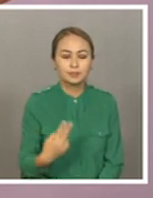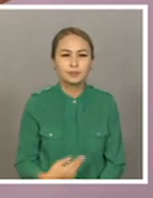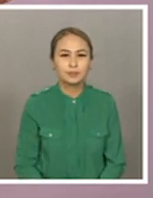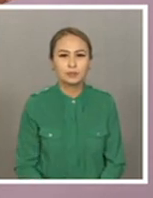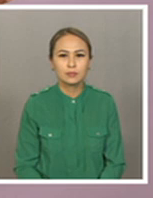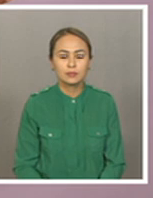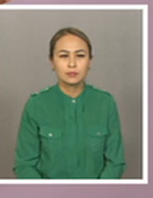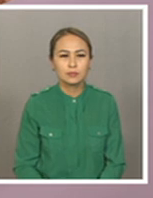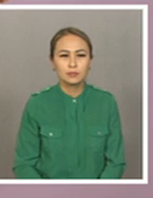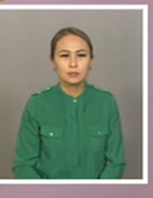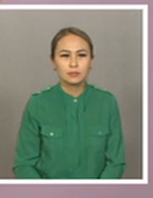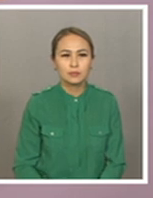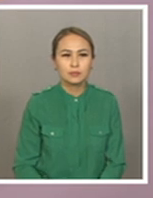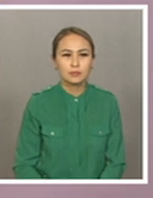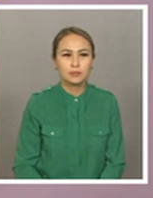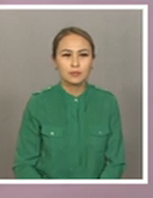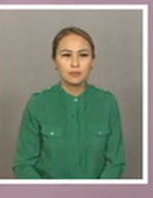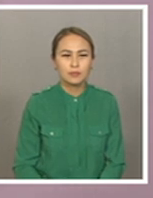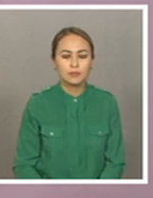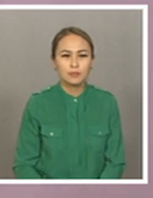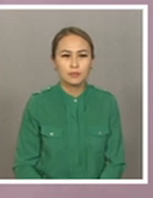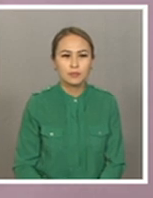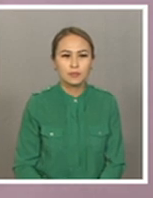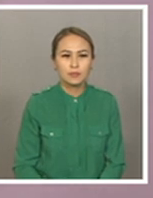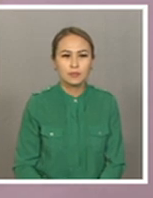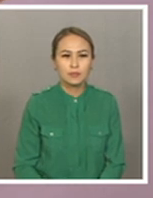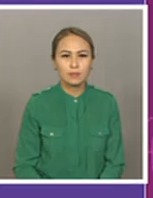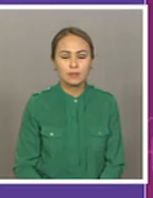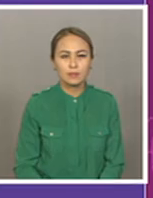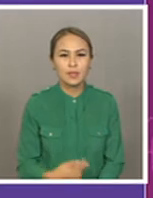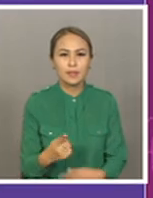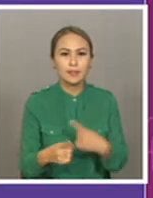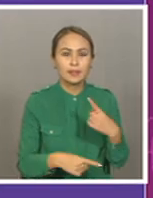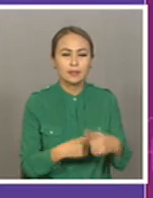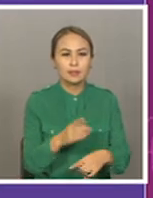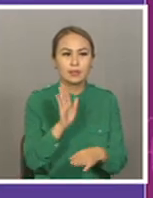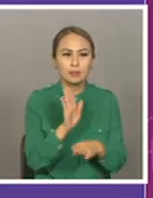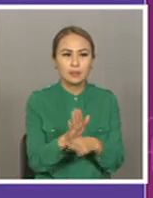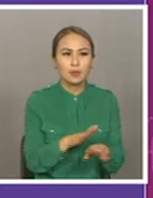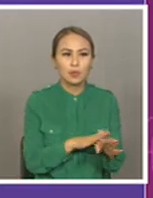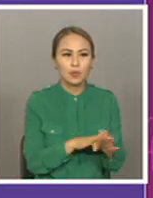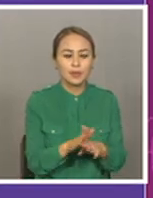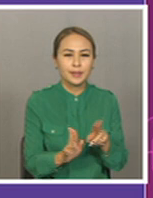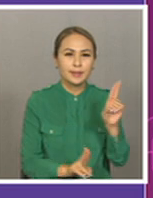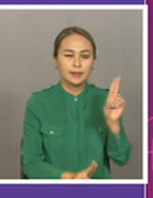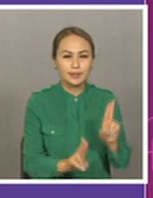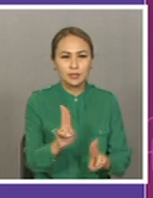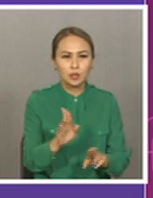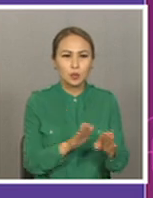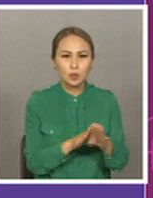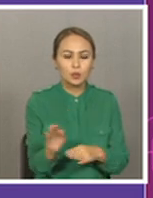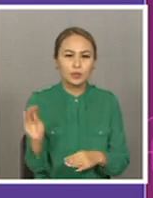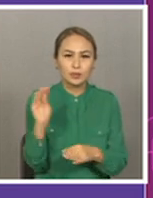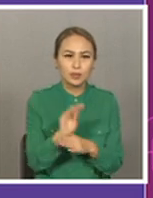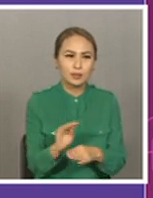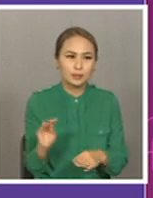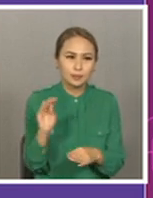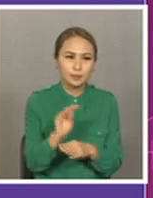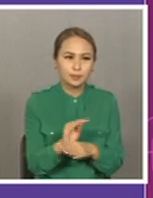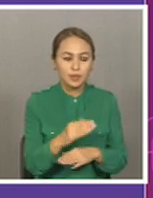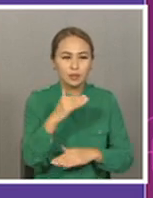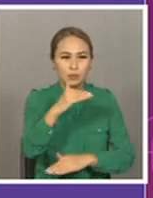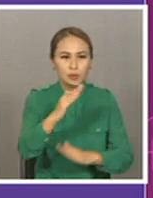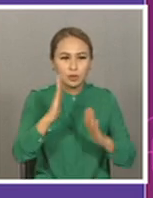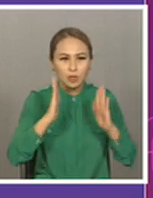дециметр. Жақсы, келесі тапсырманы орындайық. Ережені толықтырайық. Тік